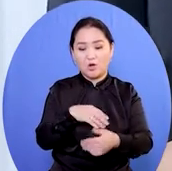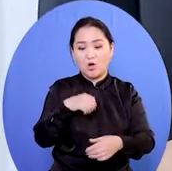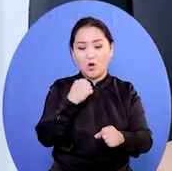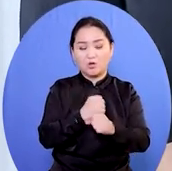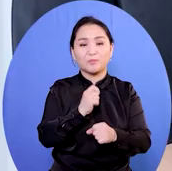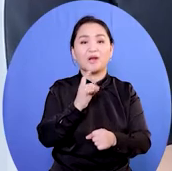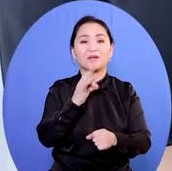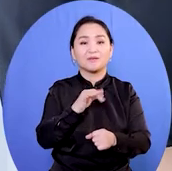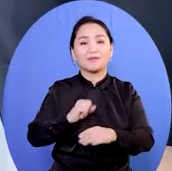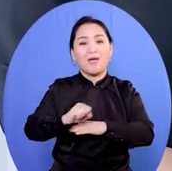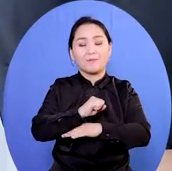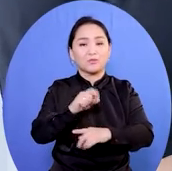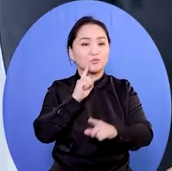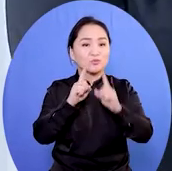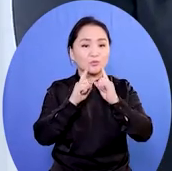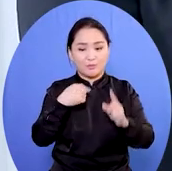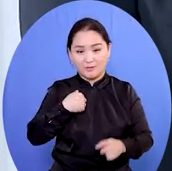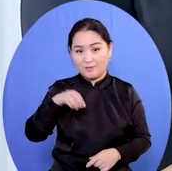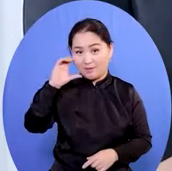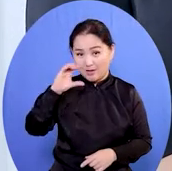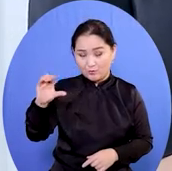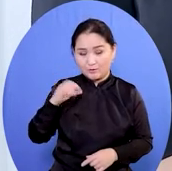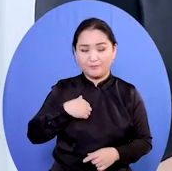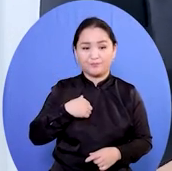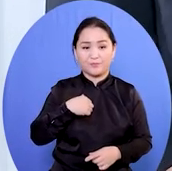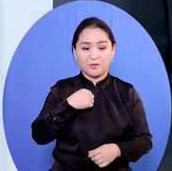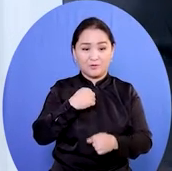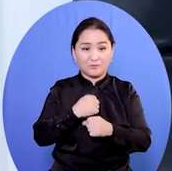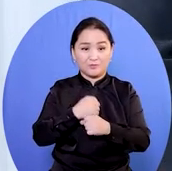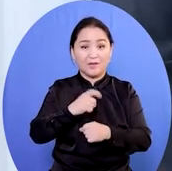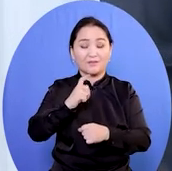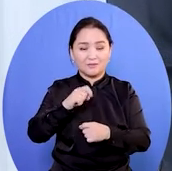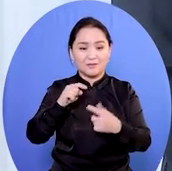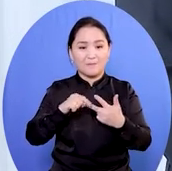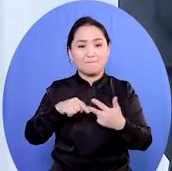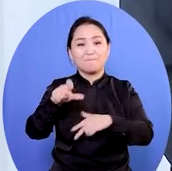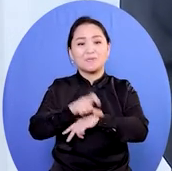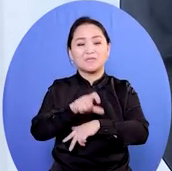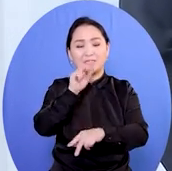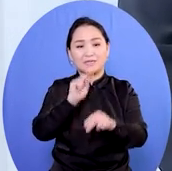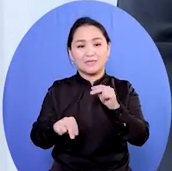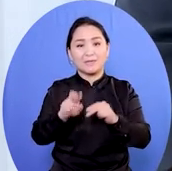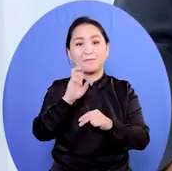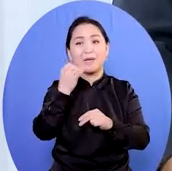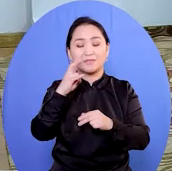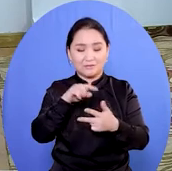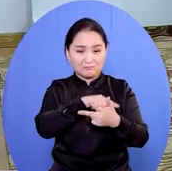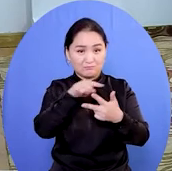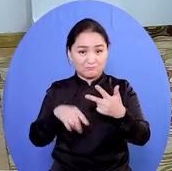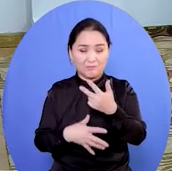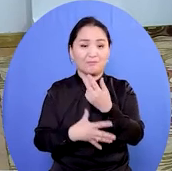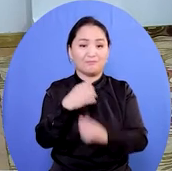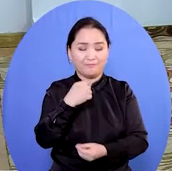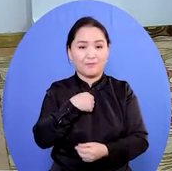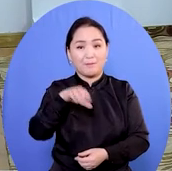хөдөлмөр эрхлэлтийн аймгийн зөвлөл манай байгууллага, манай хөдөлмөр эрхлэлтийн хэлтэс болон мэрэгжлийн ялтын газрын хөдөлмөрийн ялтын улсын байцаагч нар хамтраад